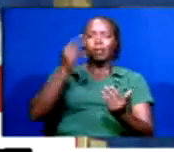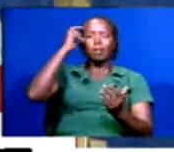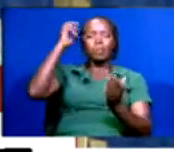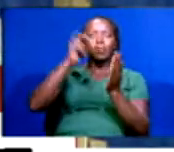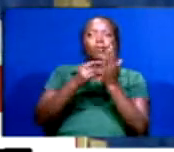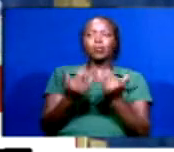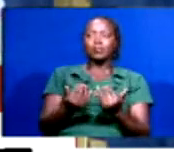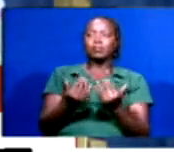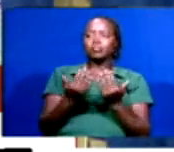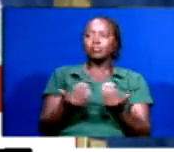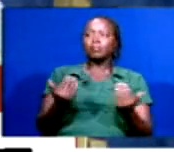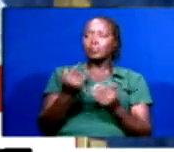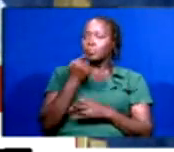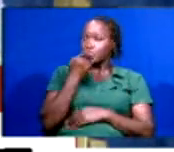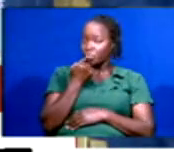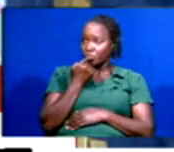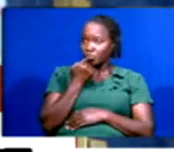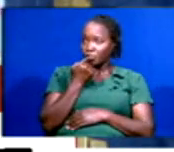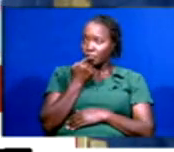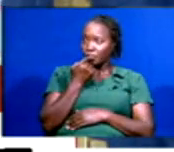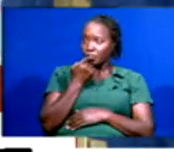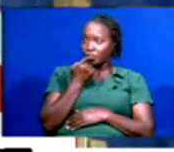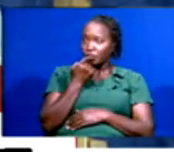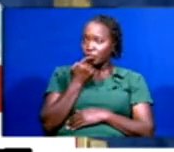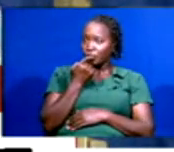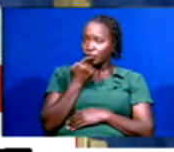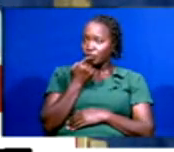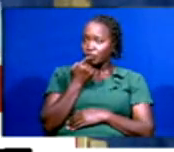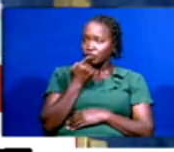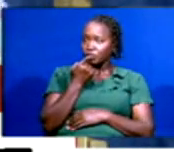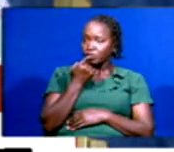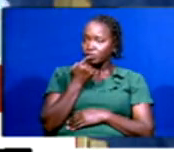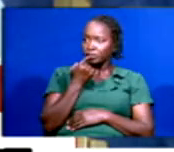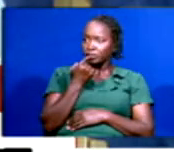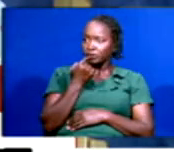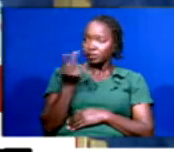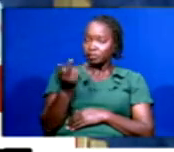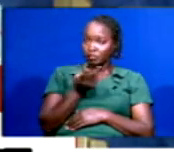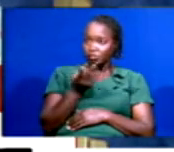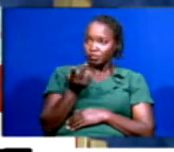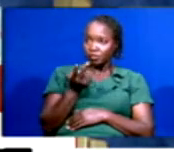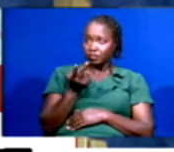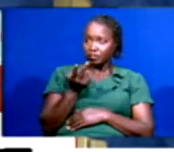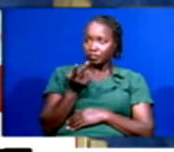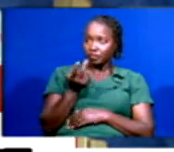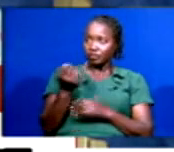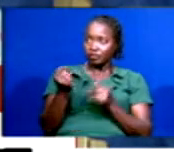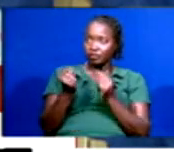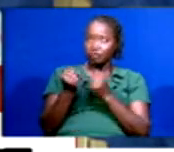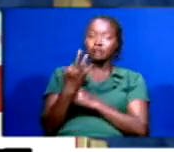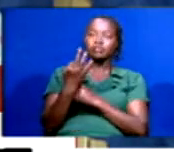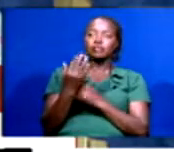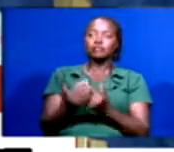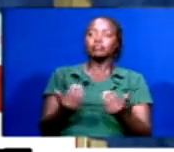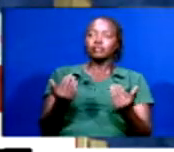Ya watoto niliowanyonyesha, okay, jumla na mdogo ni watoto 13,